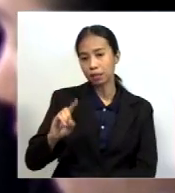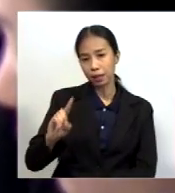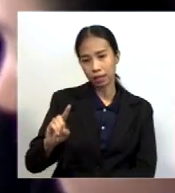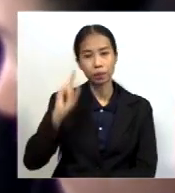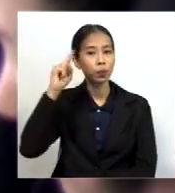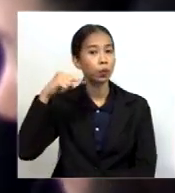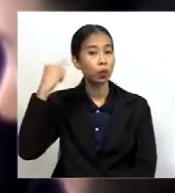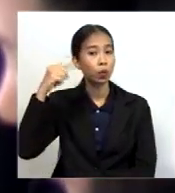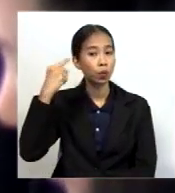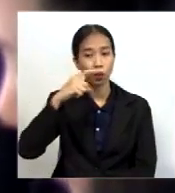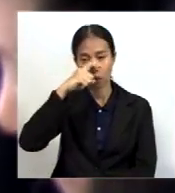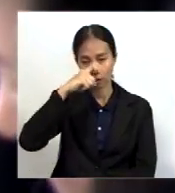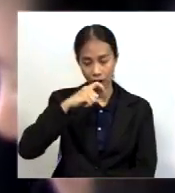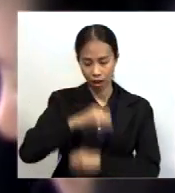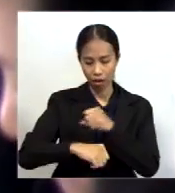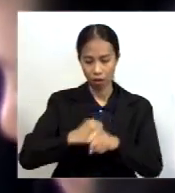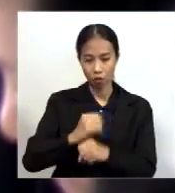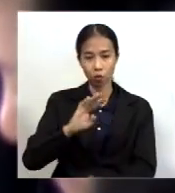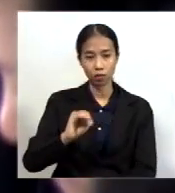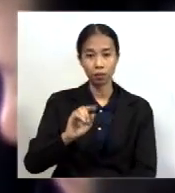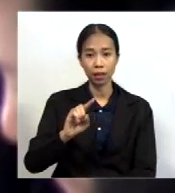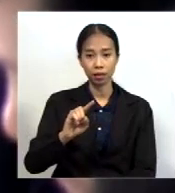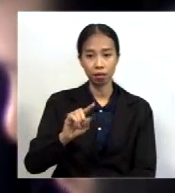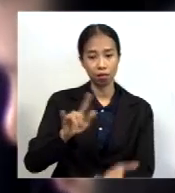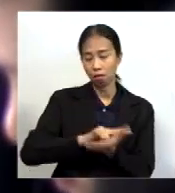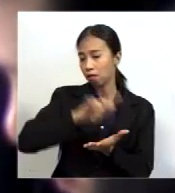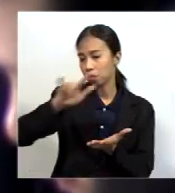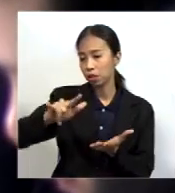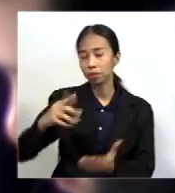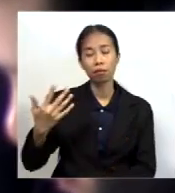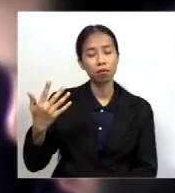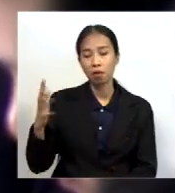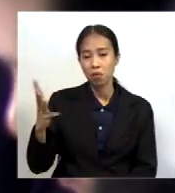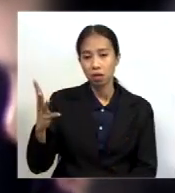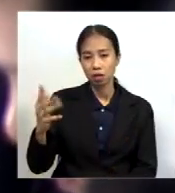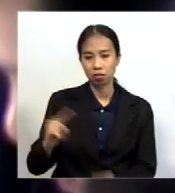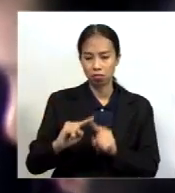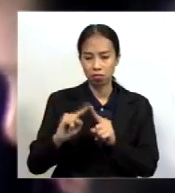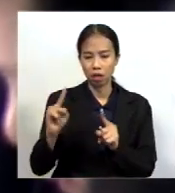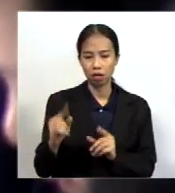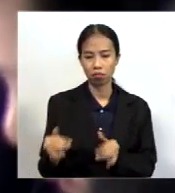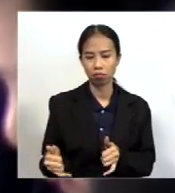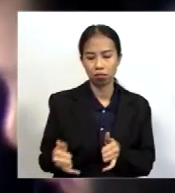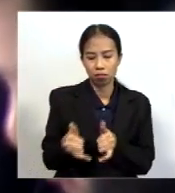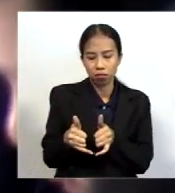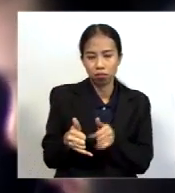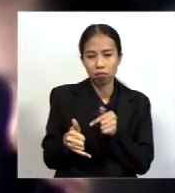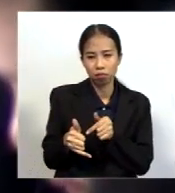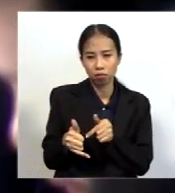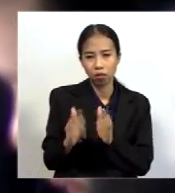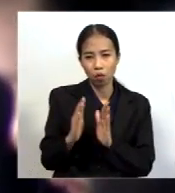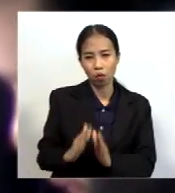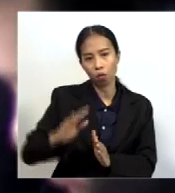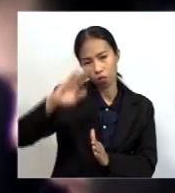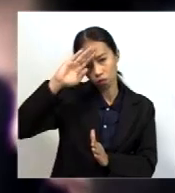ผู้หญิงไทยอายุ41ปีนะครับไม่ได้มีประวัติไปต่างประเทศแต่ว่าอยู่ใกล้ชิดสัมผัสกับผู้ป่วยช